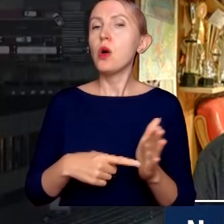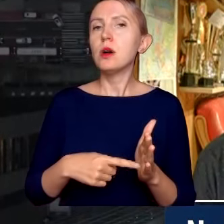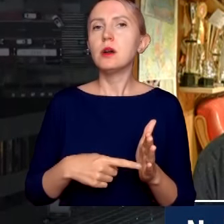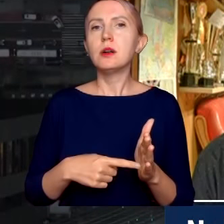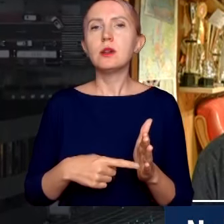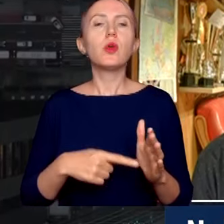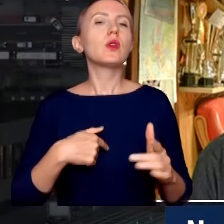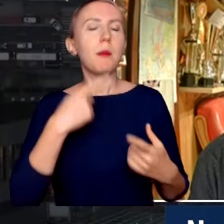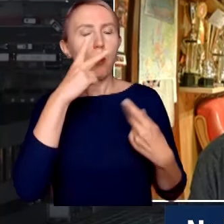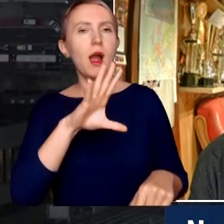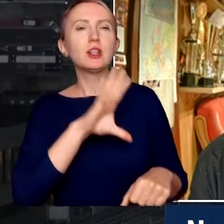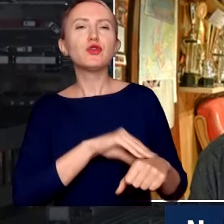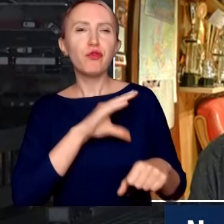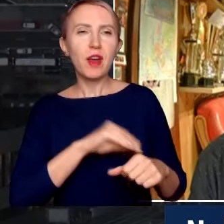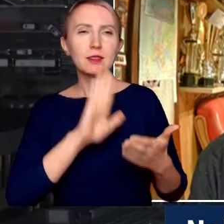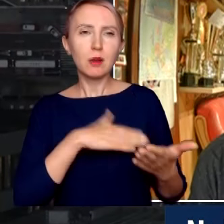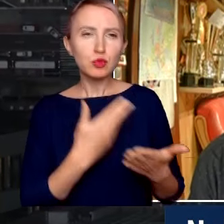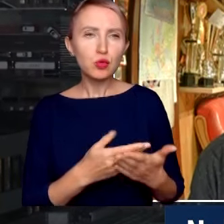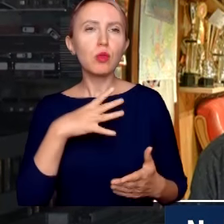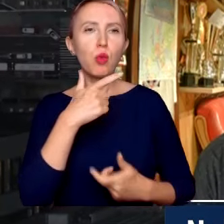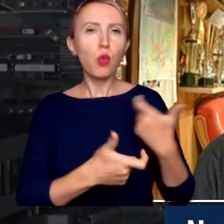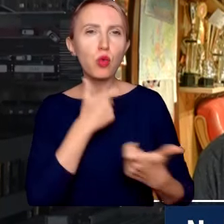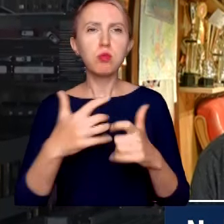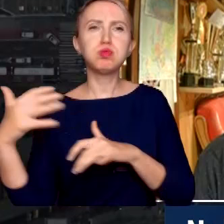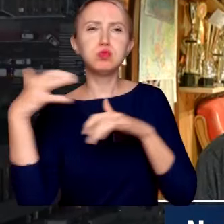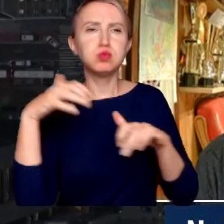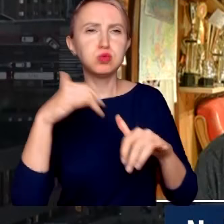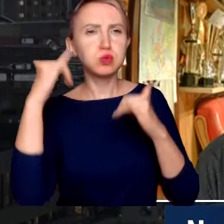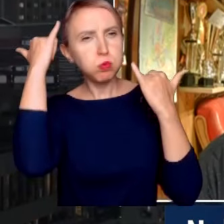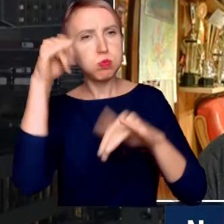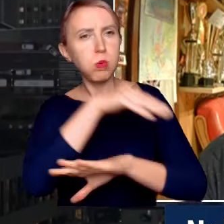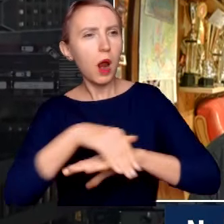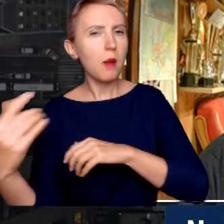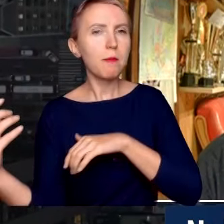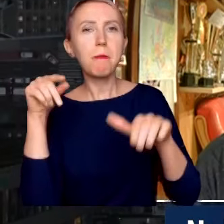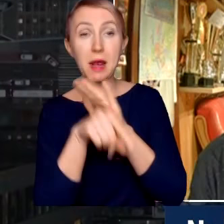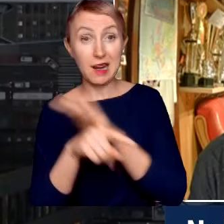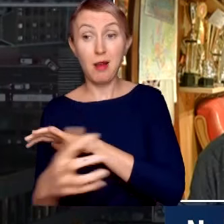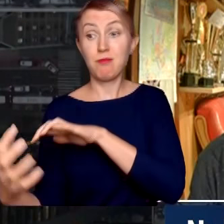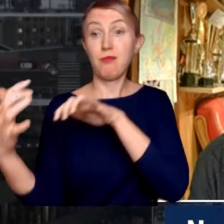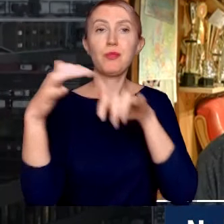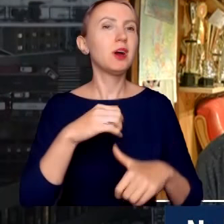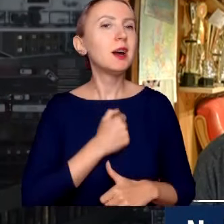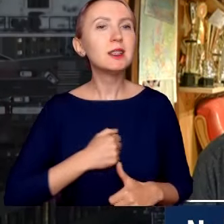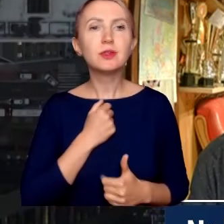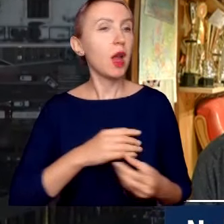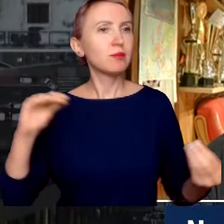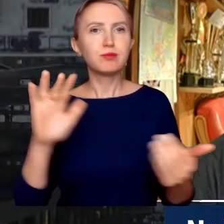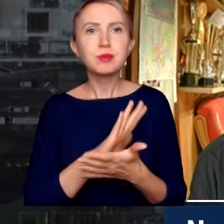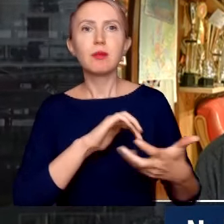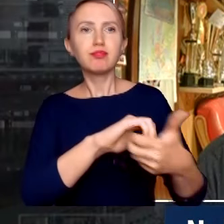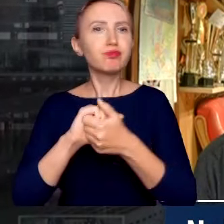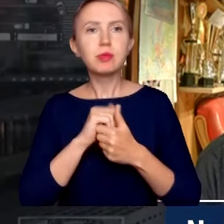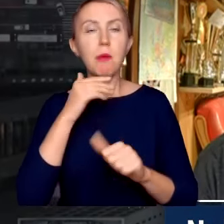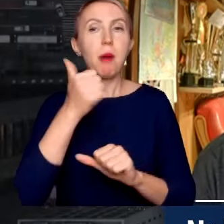Szwecji, wie pani, bo tam też sprowadzono lawinowo cudzoziemców, jak wy to mówicie, migrantów i niestety oni się nie zasymilowali. Ani w pierwszym,